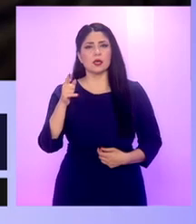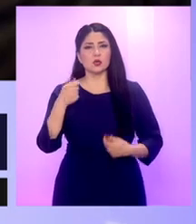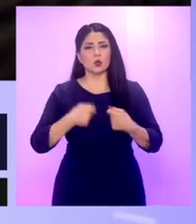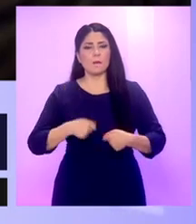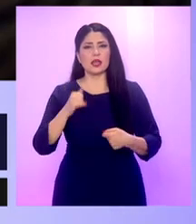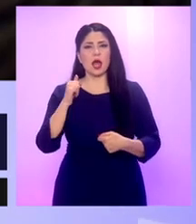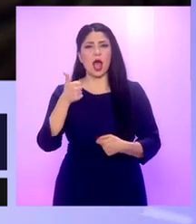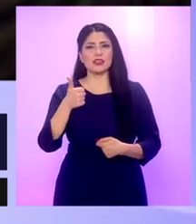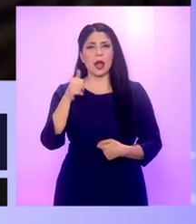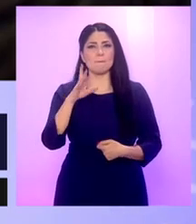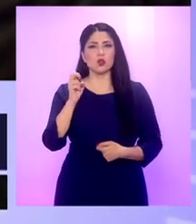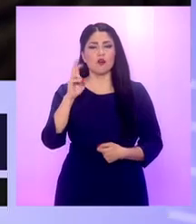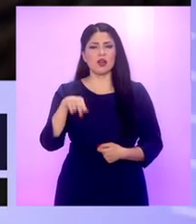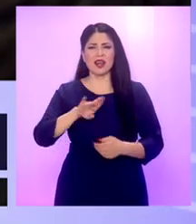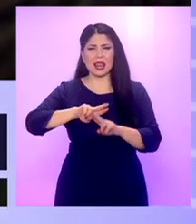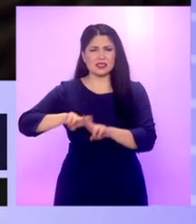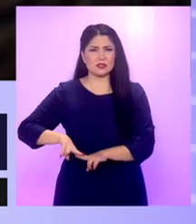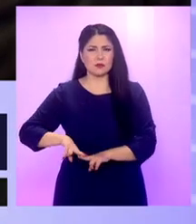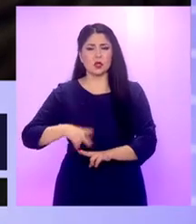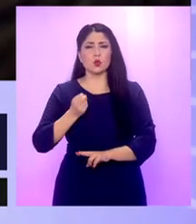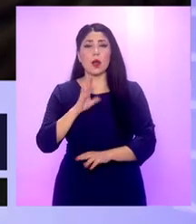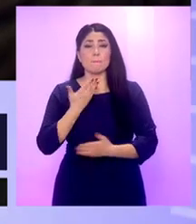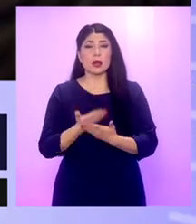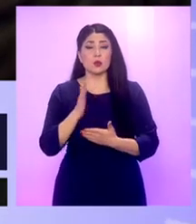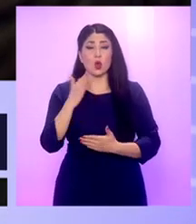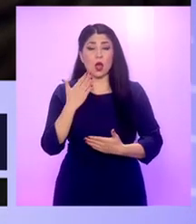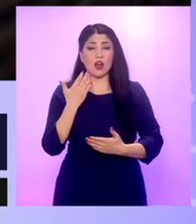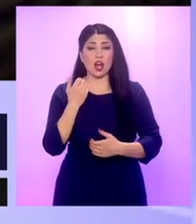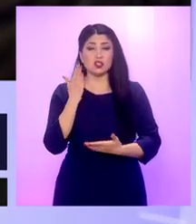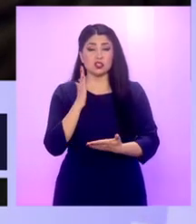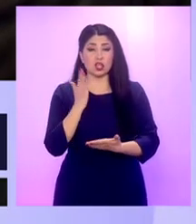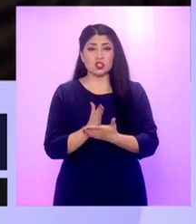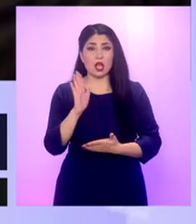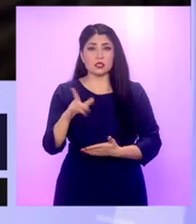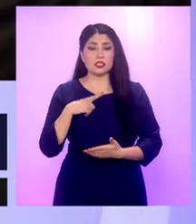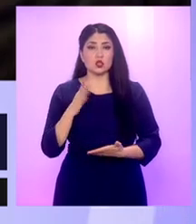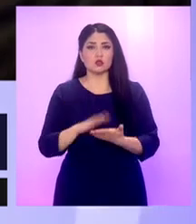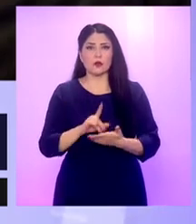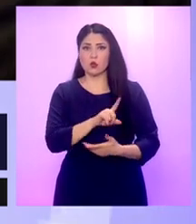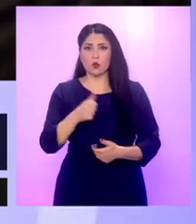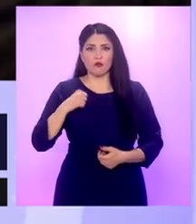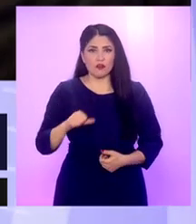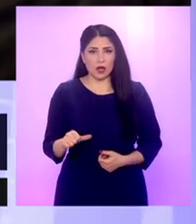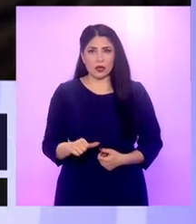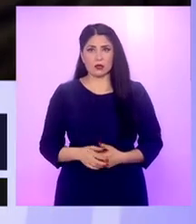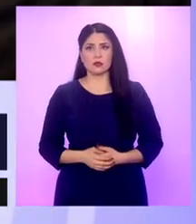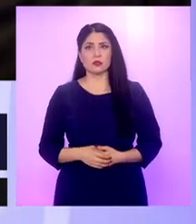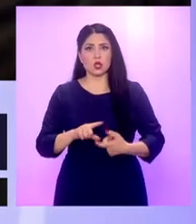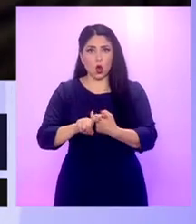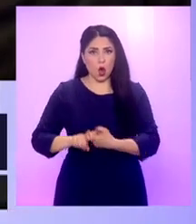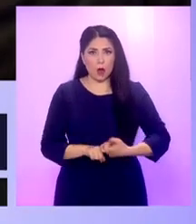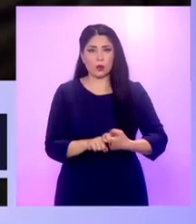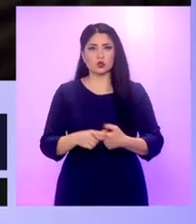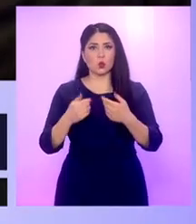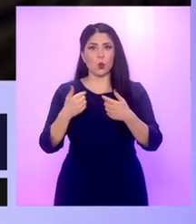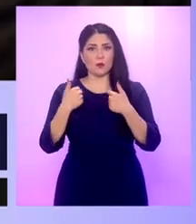Lăsăm toate astea. Numai pentru acest gest este cât se poate de justificat. Dom'le, nu vrei să colaborezi